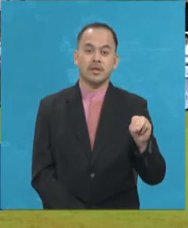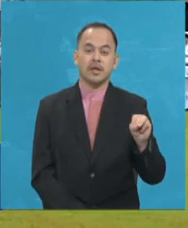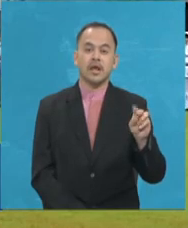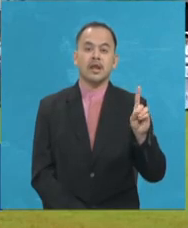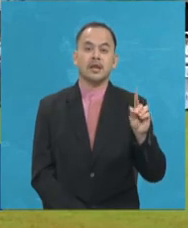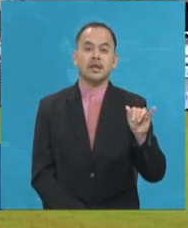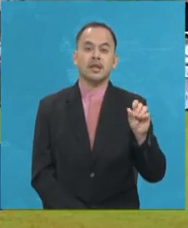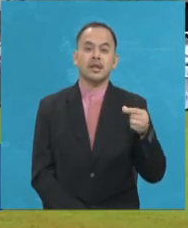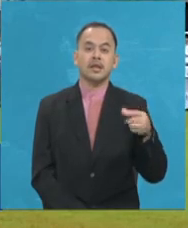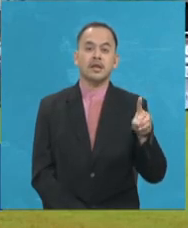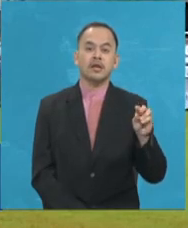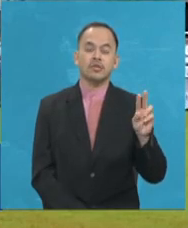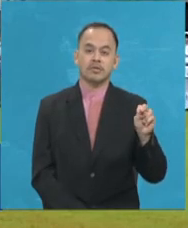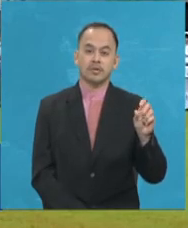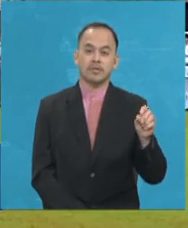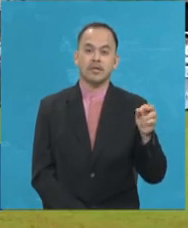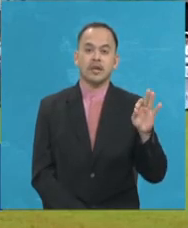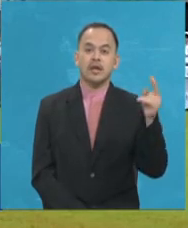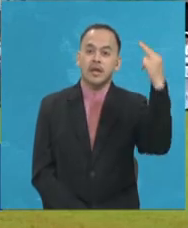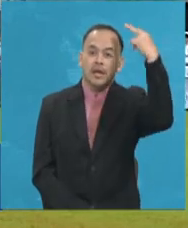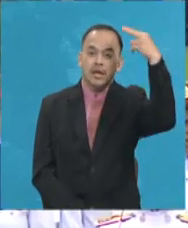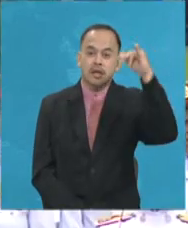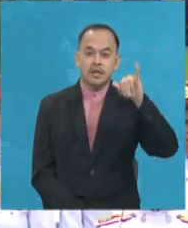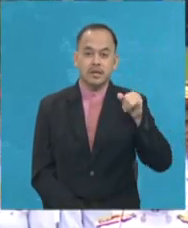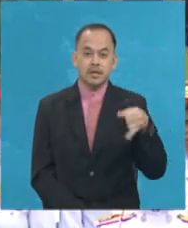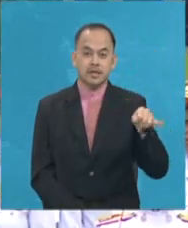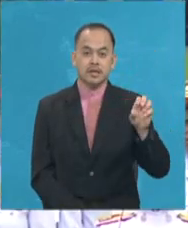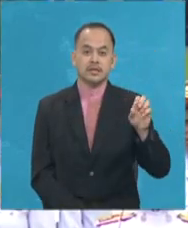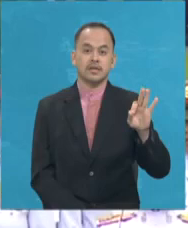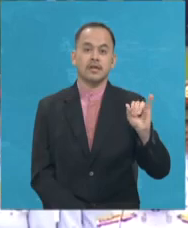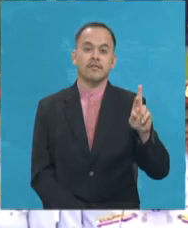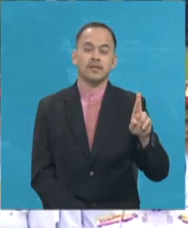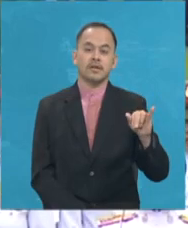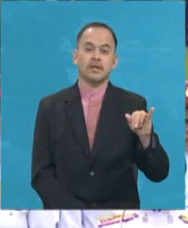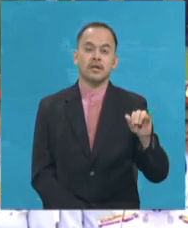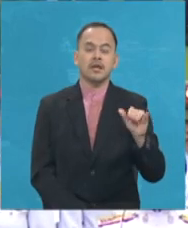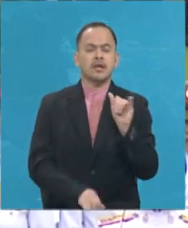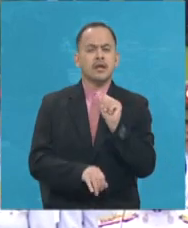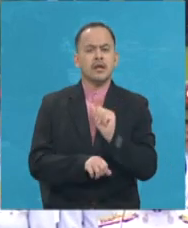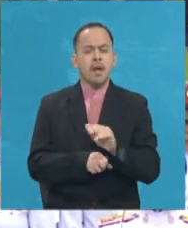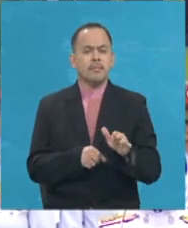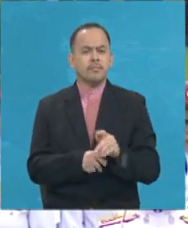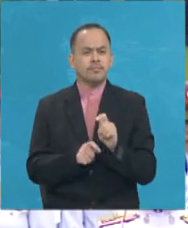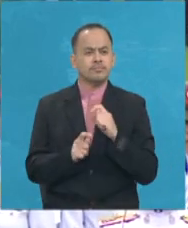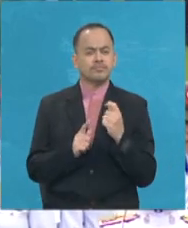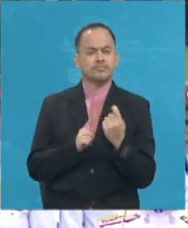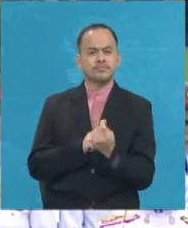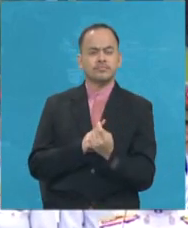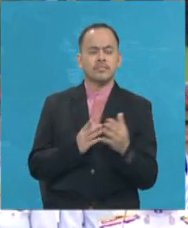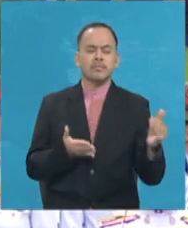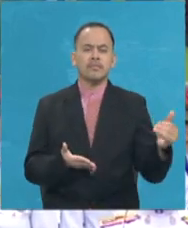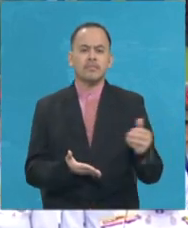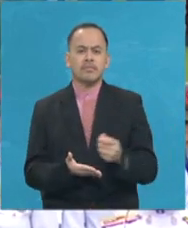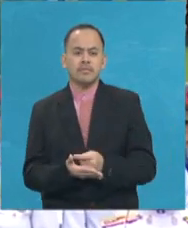pinggiran digado saya bowl pengiran muda Haji Jefri Bolkiah istiadat yang penuh tradisi ini juga dihadiri